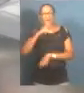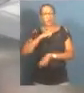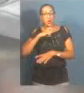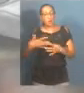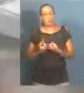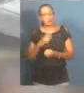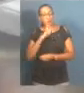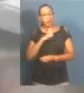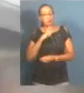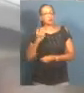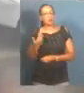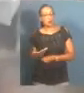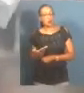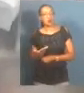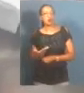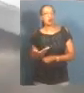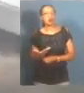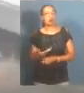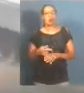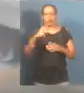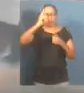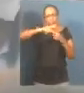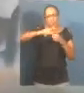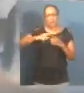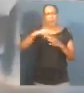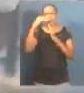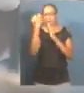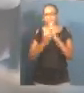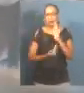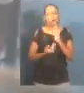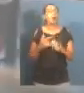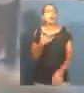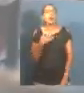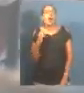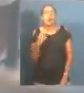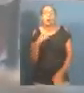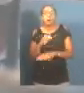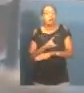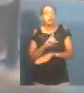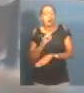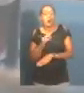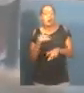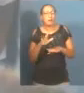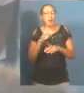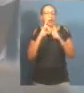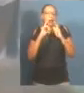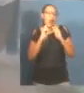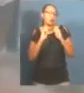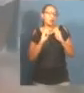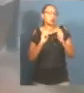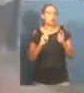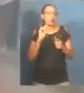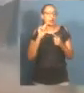j'ai l'impression qu'avec tous ces thèmes, tous ils sont intéressants, hein. Il ne faut pas croire que je suis contre, mais on détourne un peu